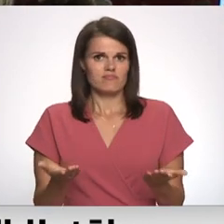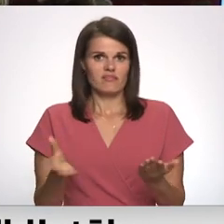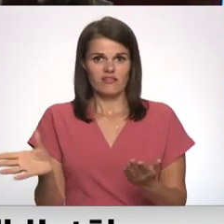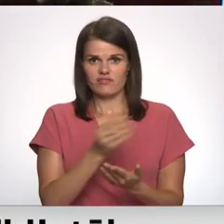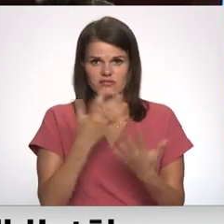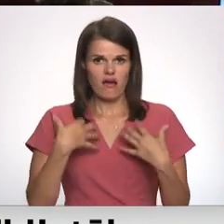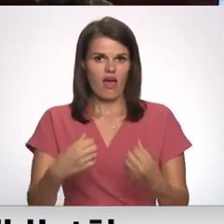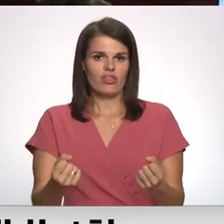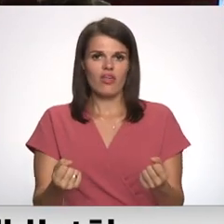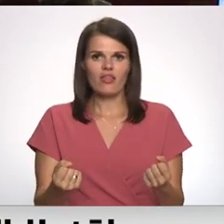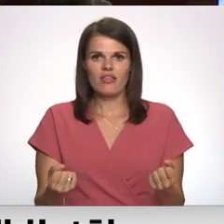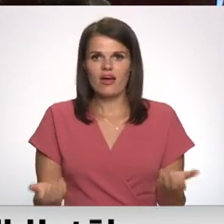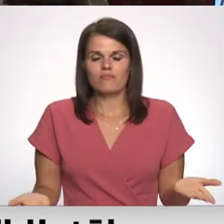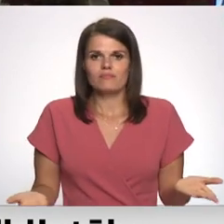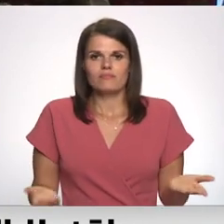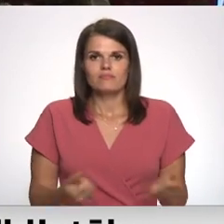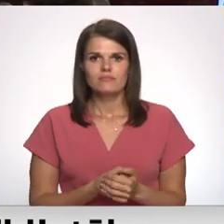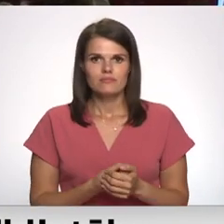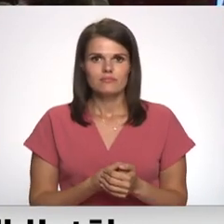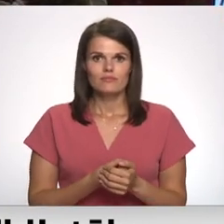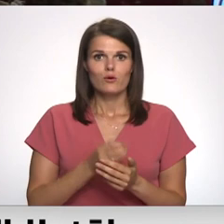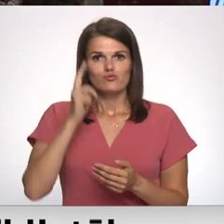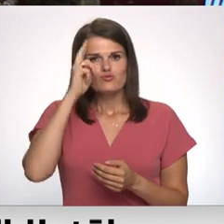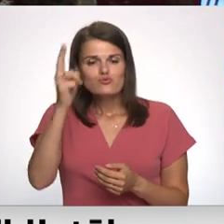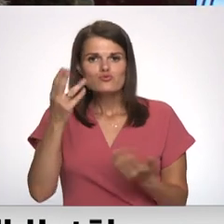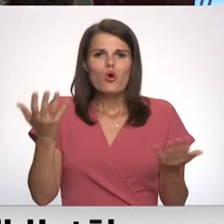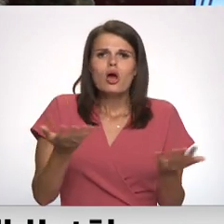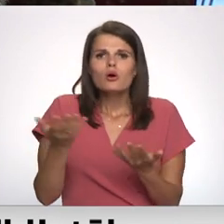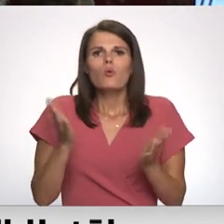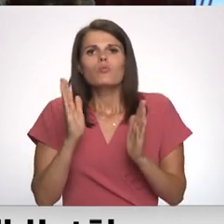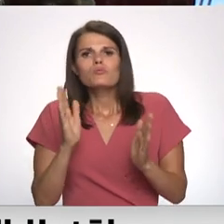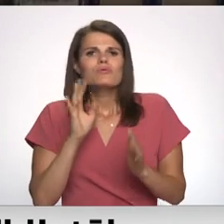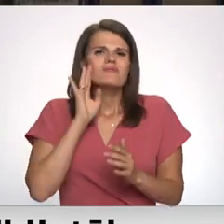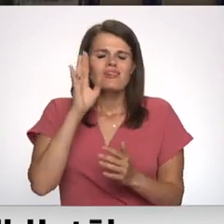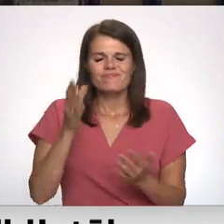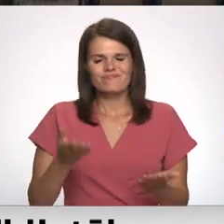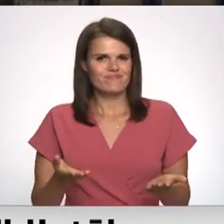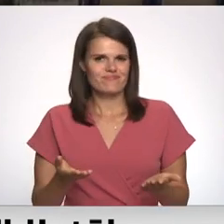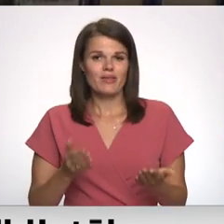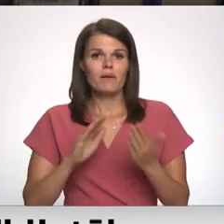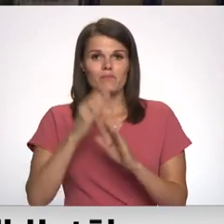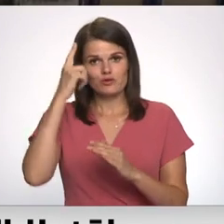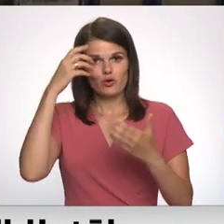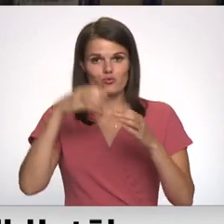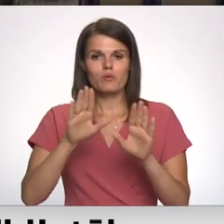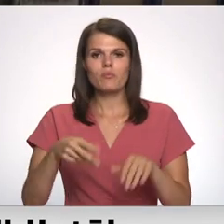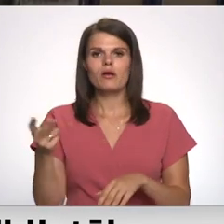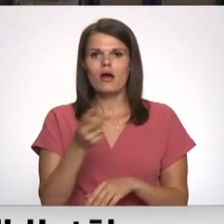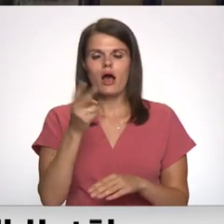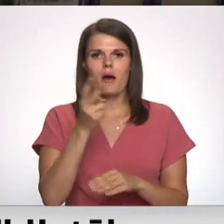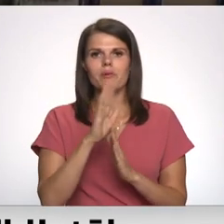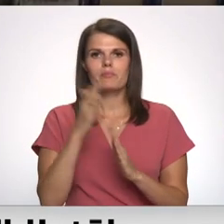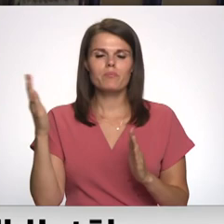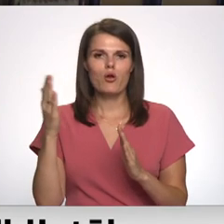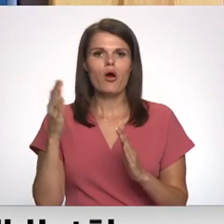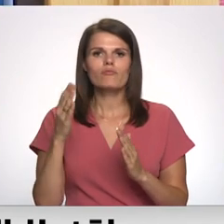tiek atņemts tagad un solot kaut ko kaut kad. Pilsētas doma par bibliotēku likteni vēl lems